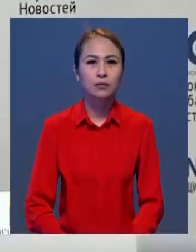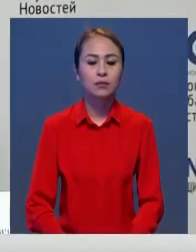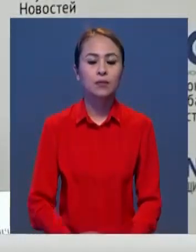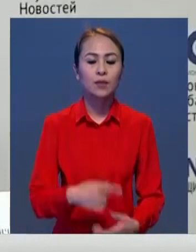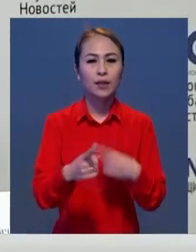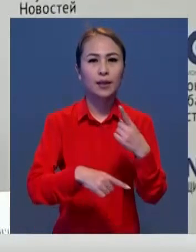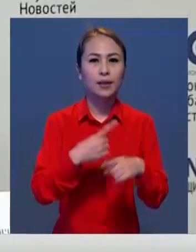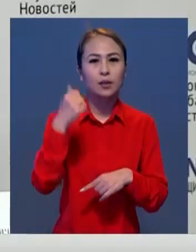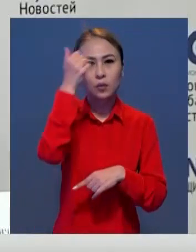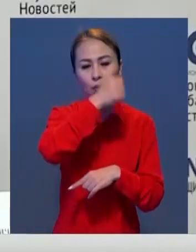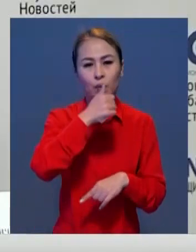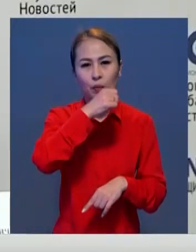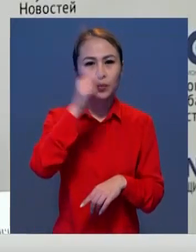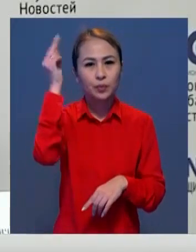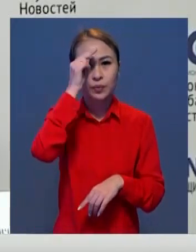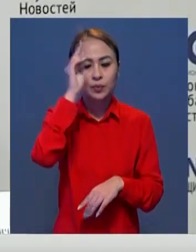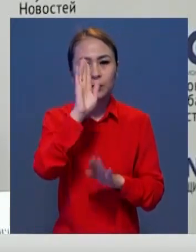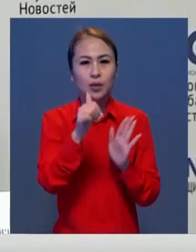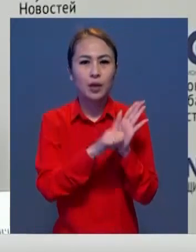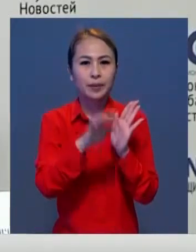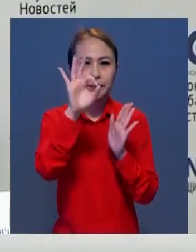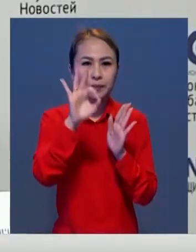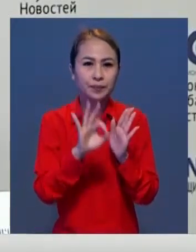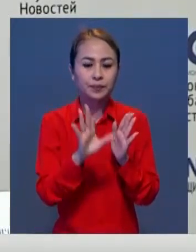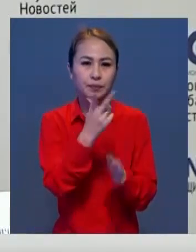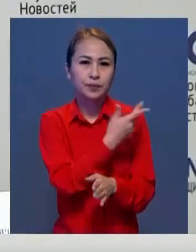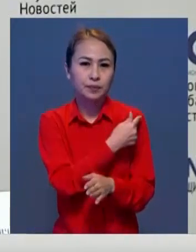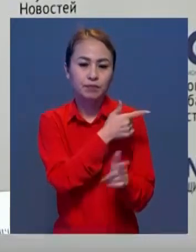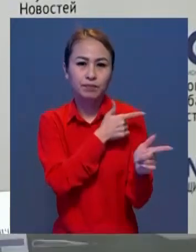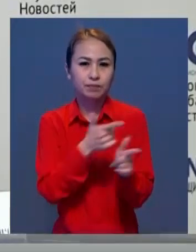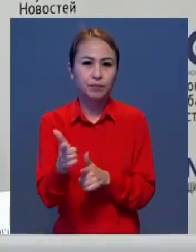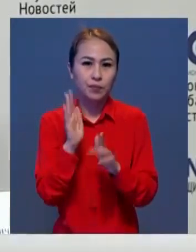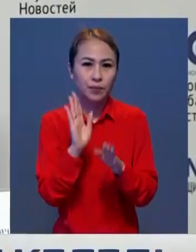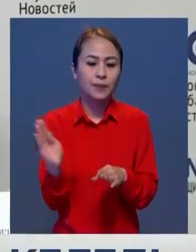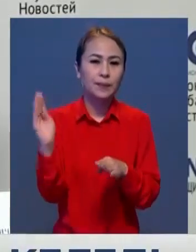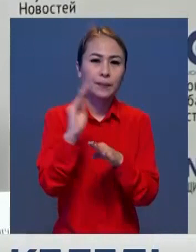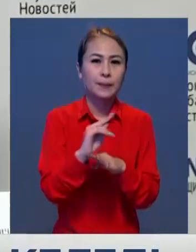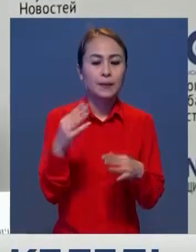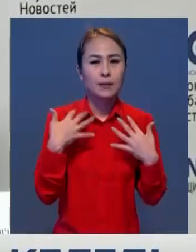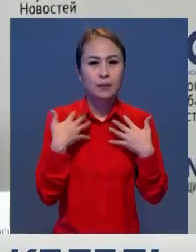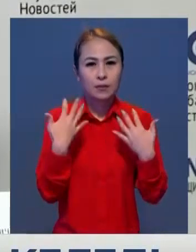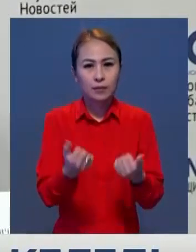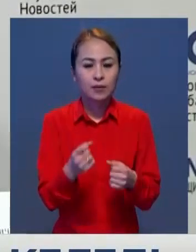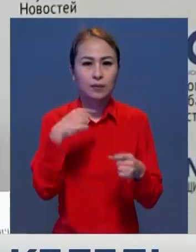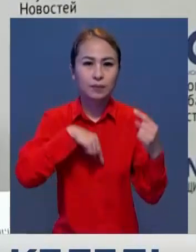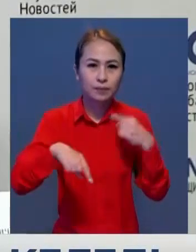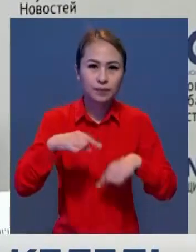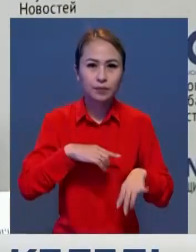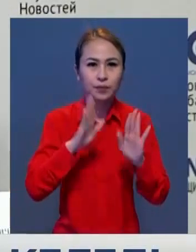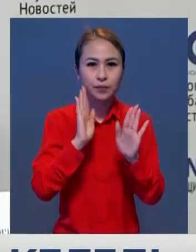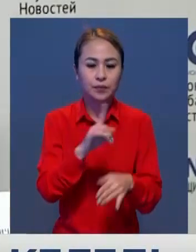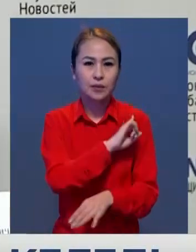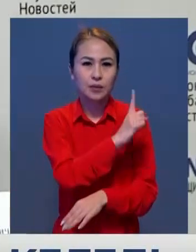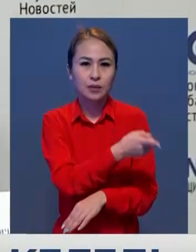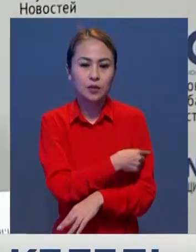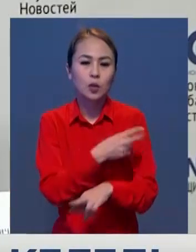Келер оқу жылына дейін халықтың шамамен 60%-ine екпе салынады. Оған қоса аурудан жазылып, антиденелерге ие болған адамдар